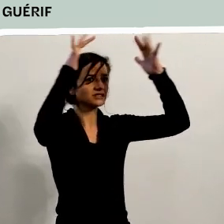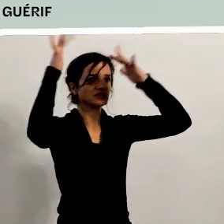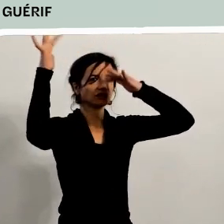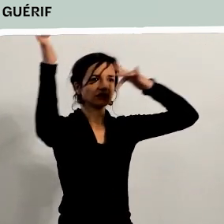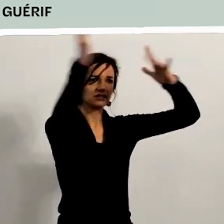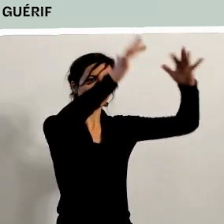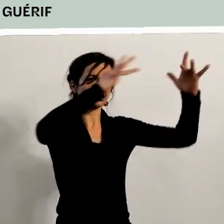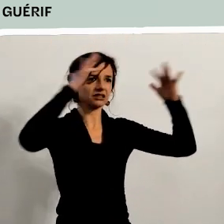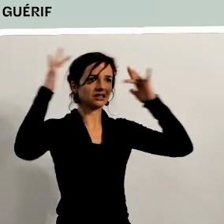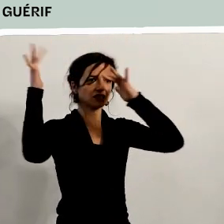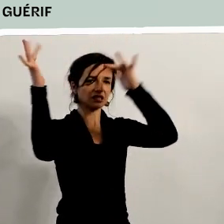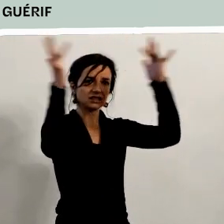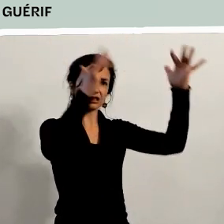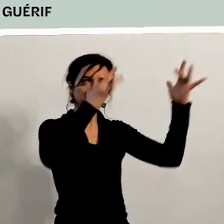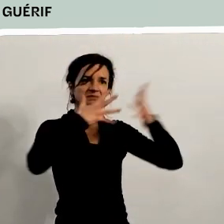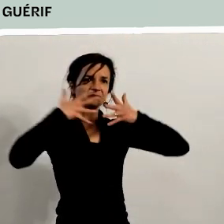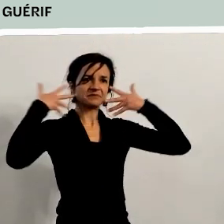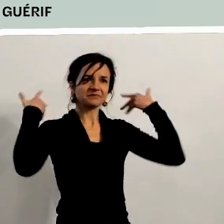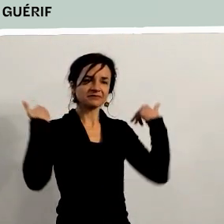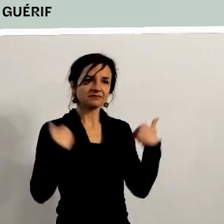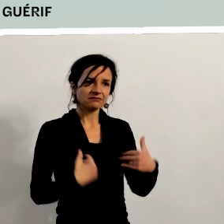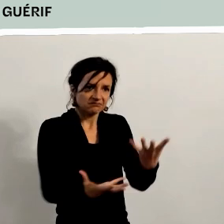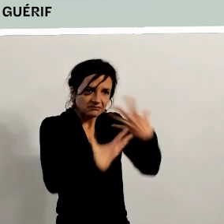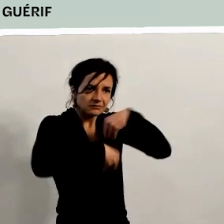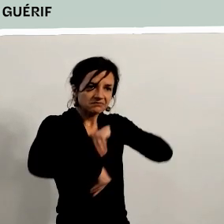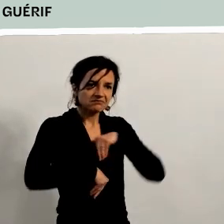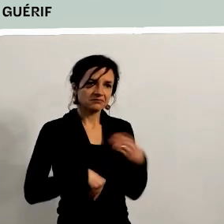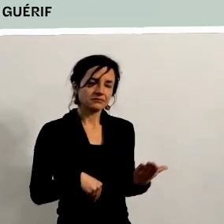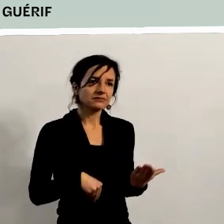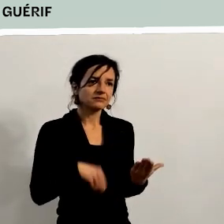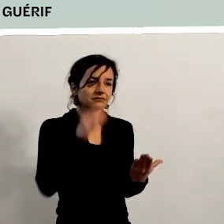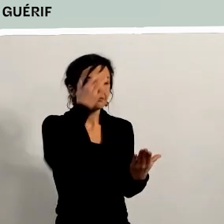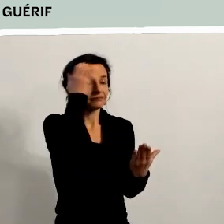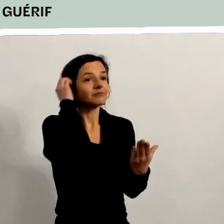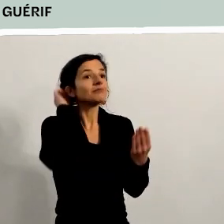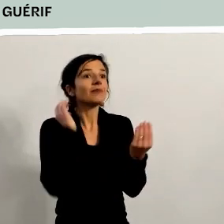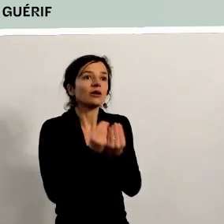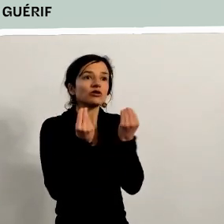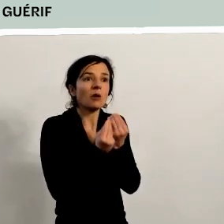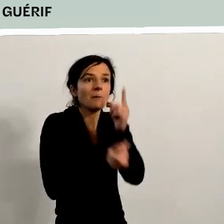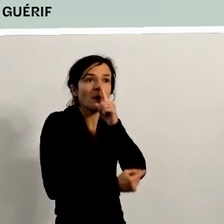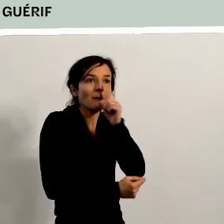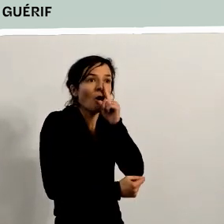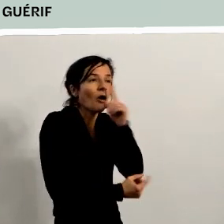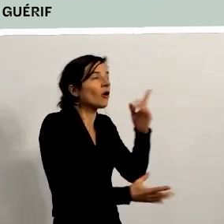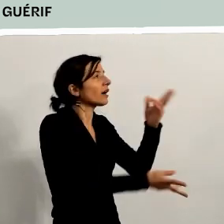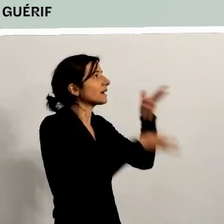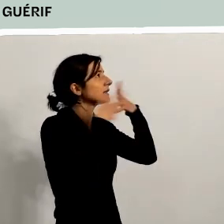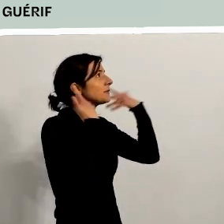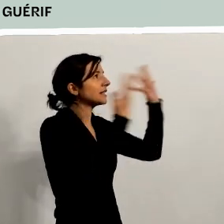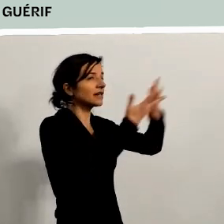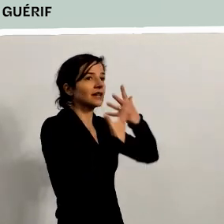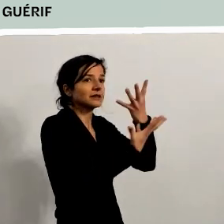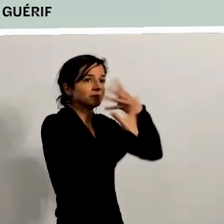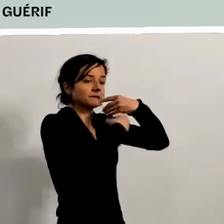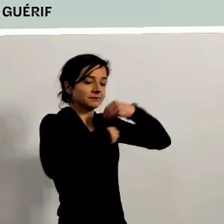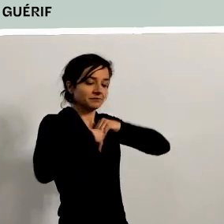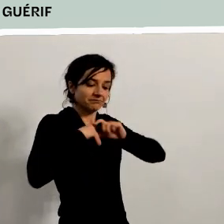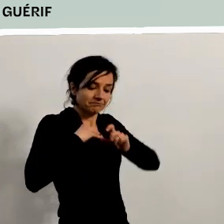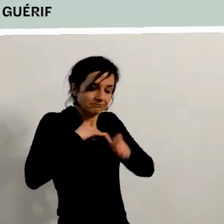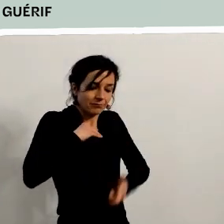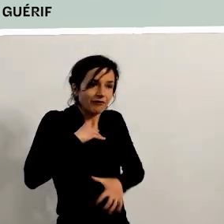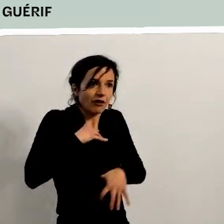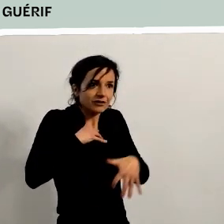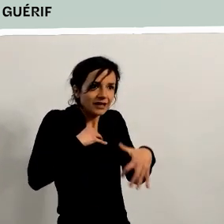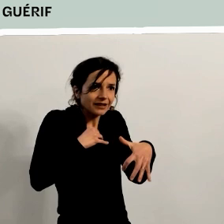dioxine, qui avait été malheureusement donc captée par la maman, eh bien avait été transmise dans le lait et la maman